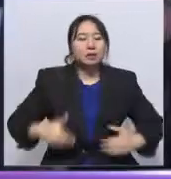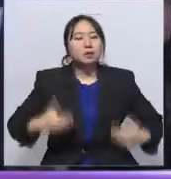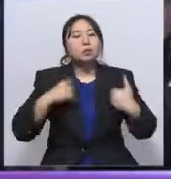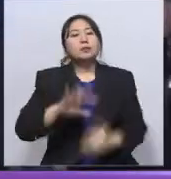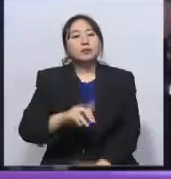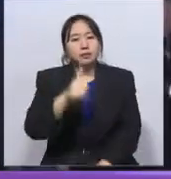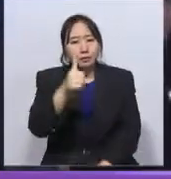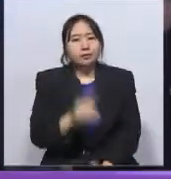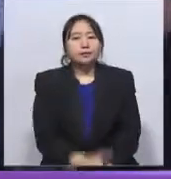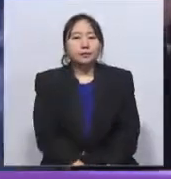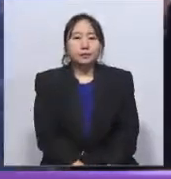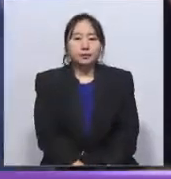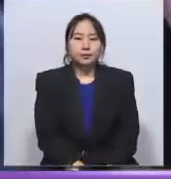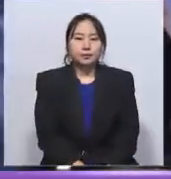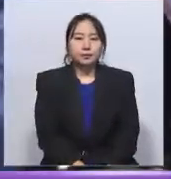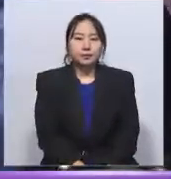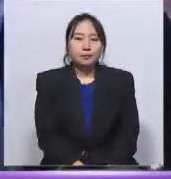ที่ดีขึ้น